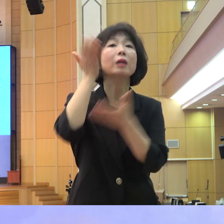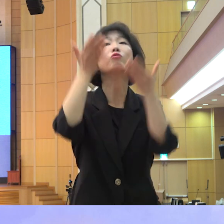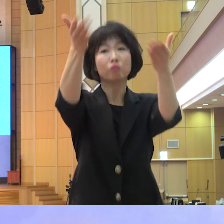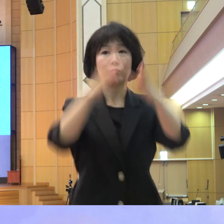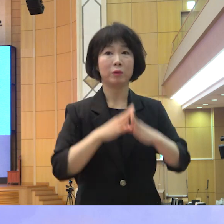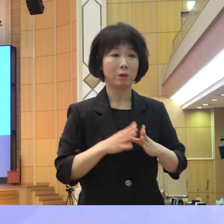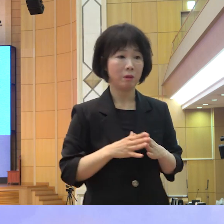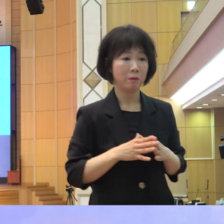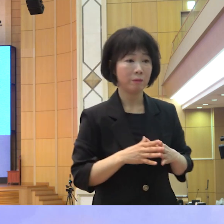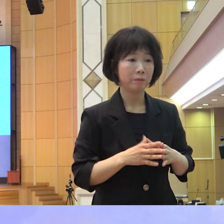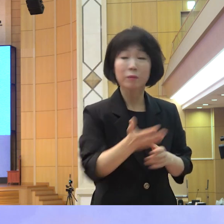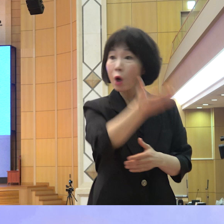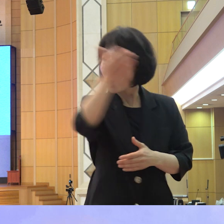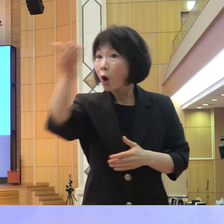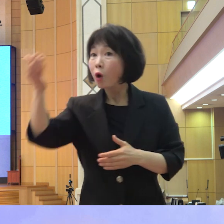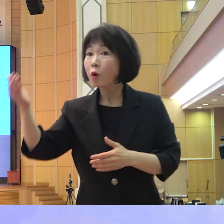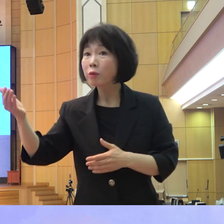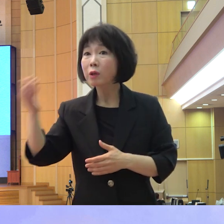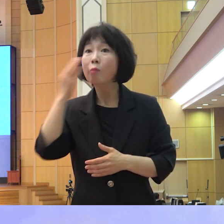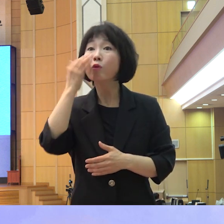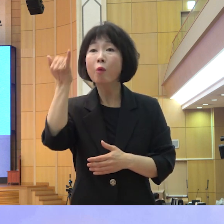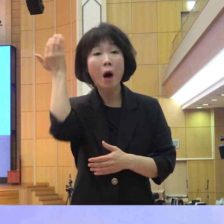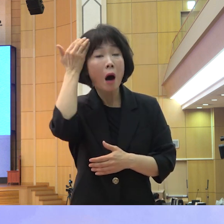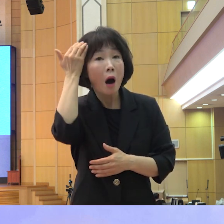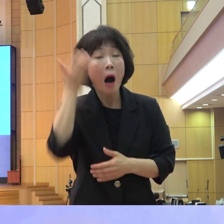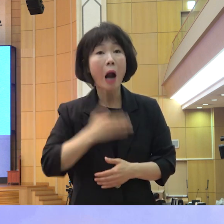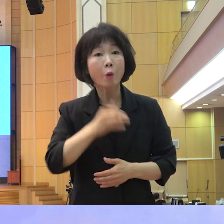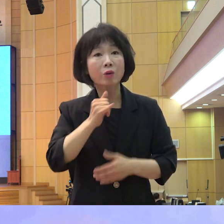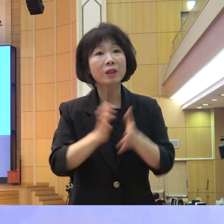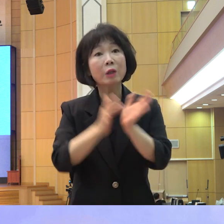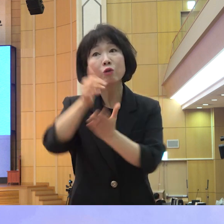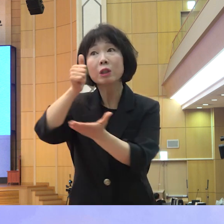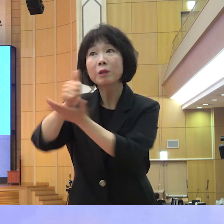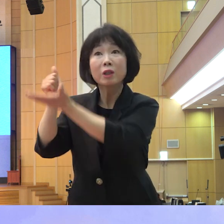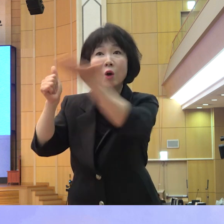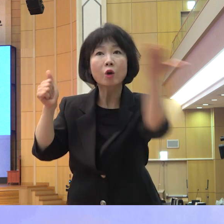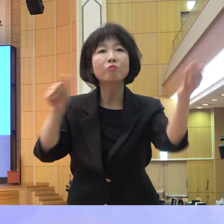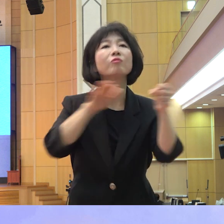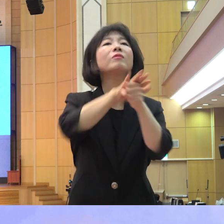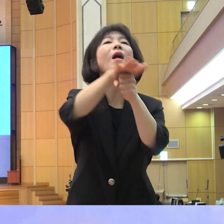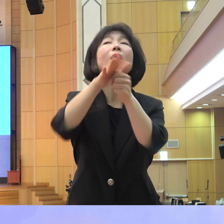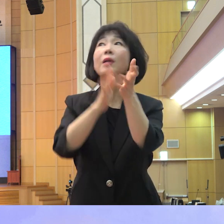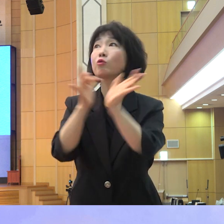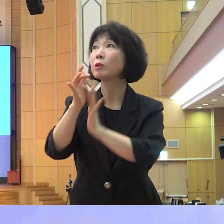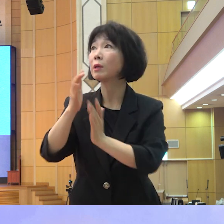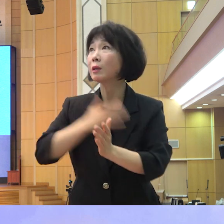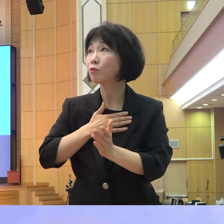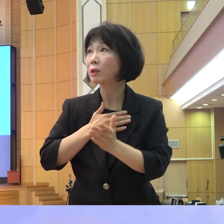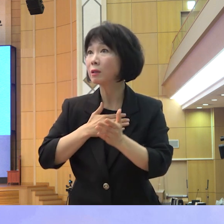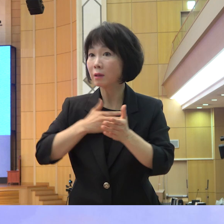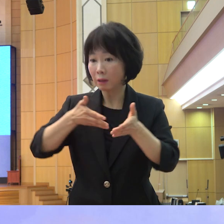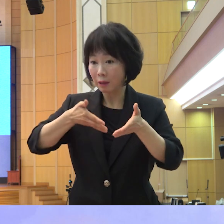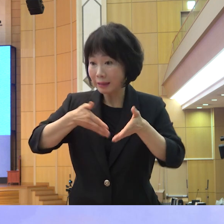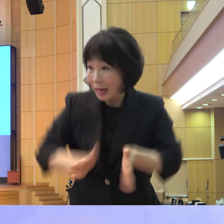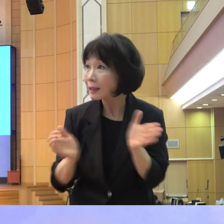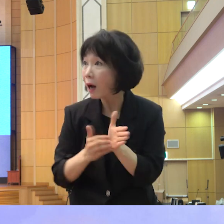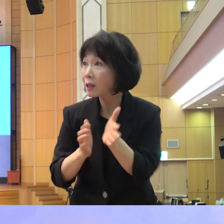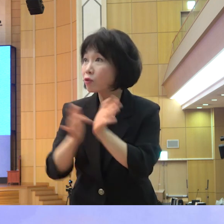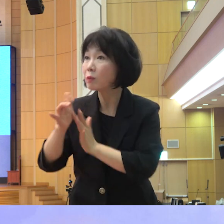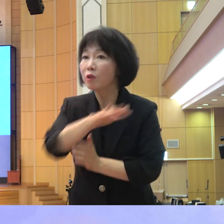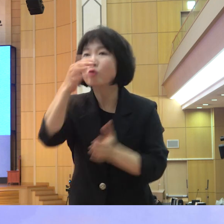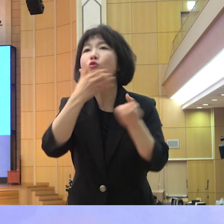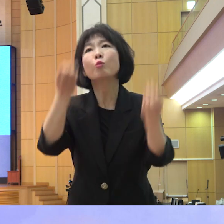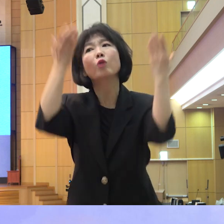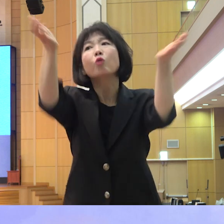잘 모르는데 여러분이 알고 있는 모든 것이 다 돼요. 예수님은 우리를 사랑한다. 예수님은 우리를 낫게 한다. 예수님은 우리를